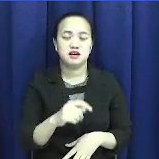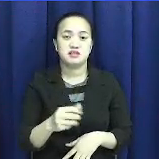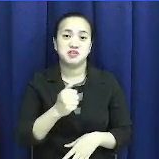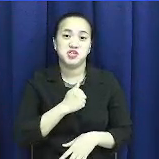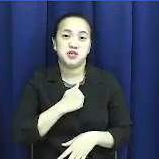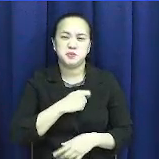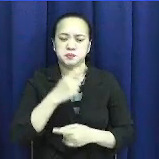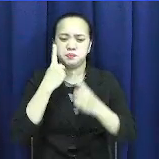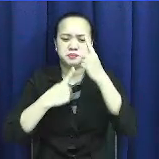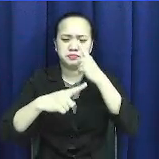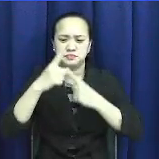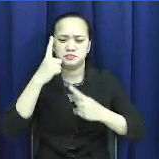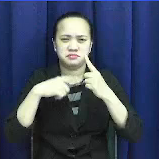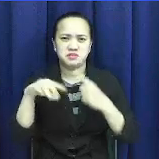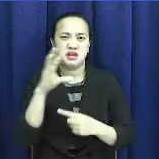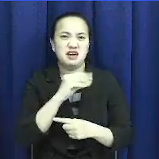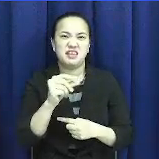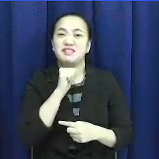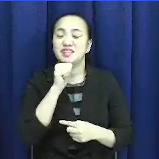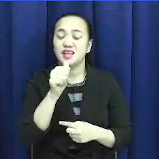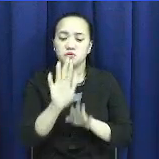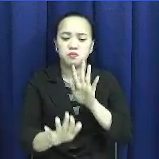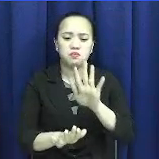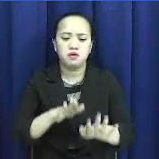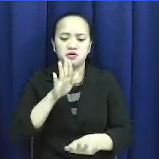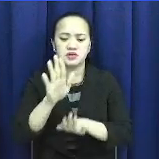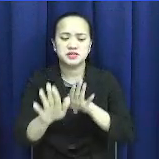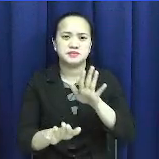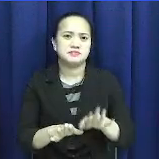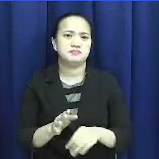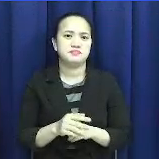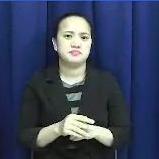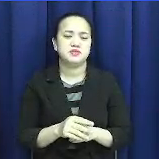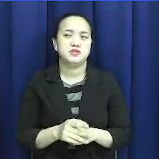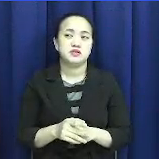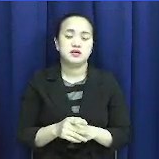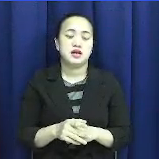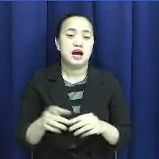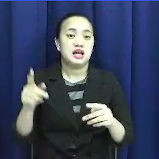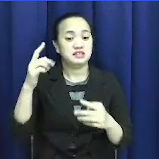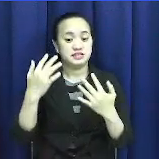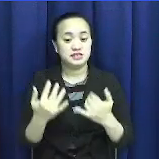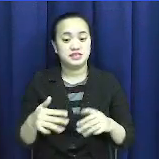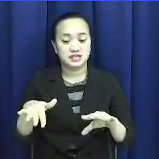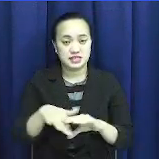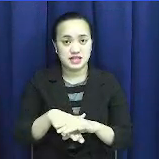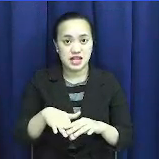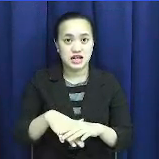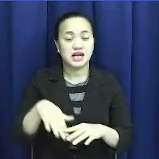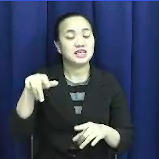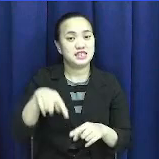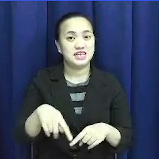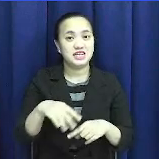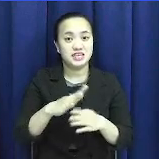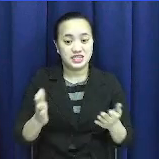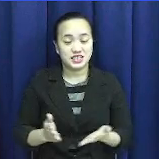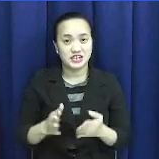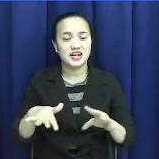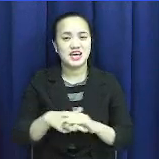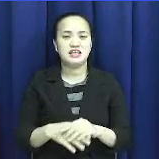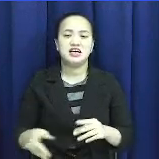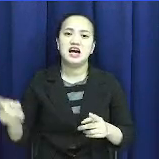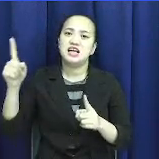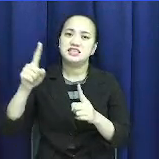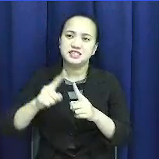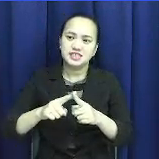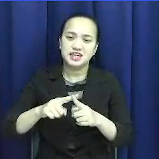Sana naman ay walang naglakad sa inyo na nakapaa mula dito hanggang Antipolo. O sana naman ay walang gumawa sa inyo na